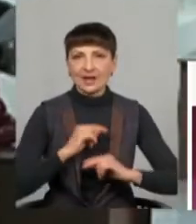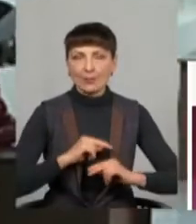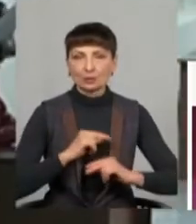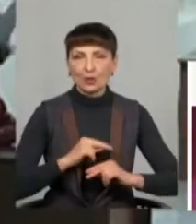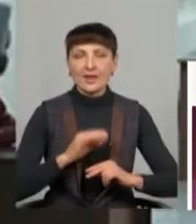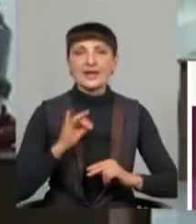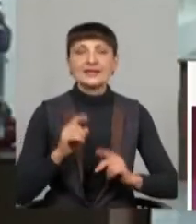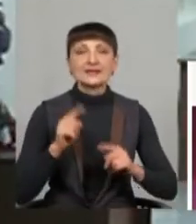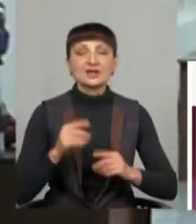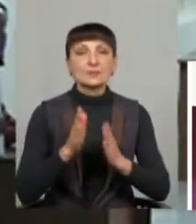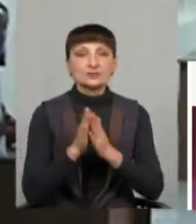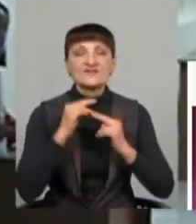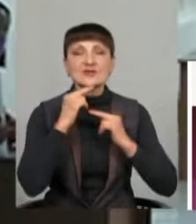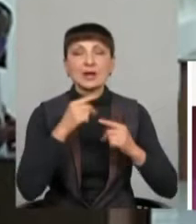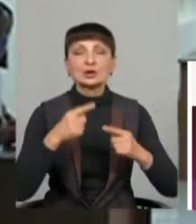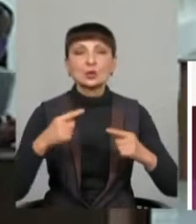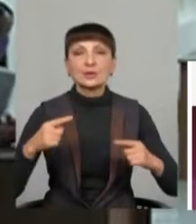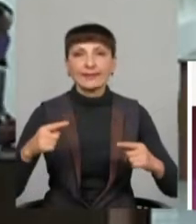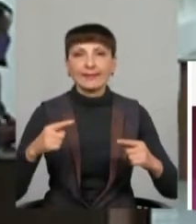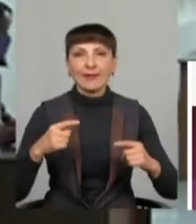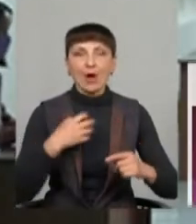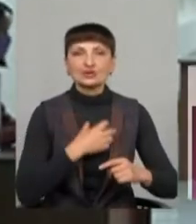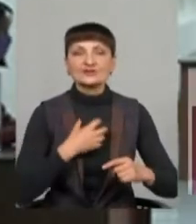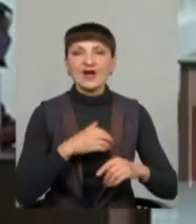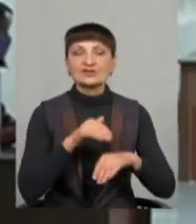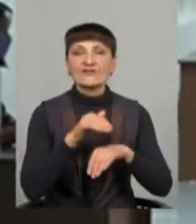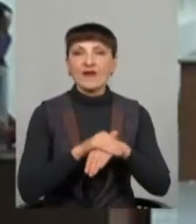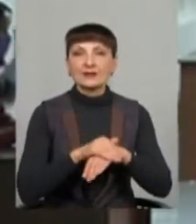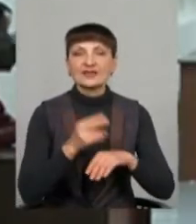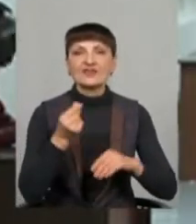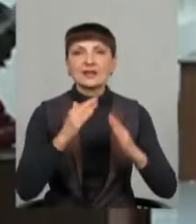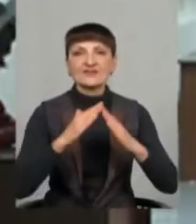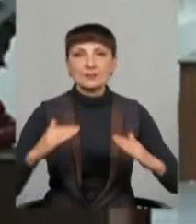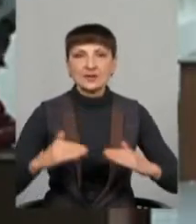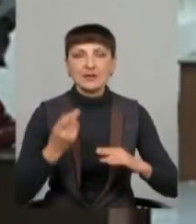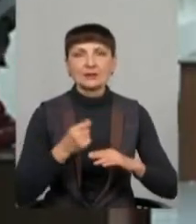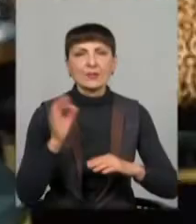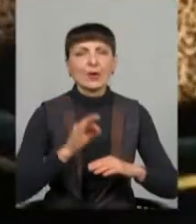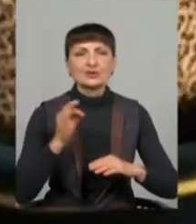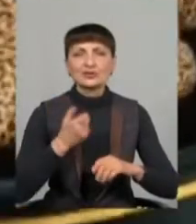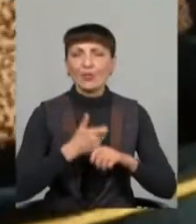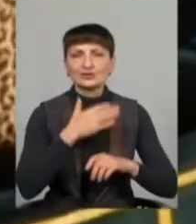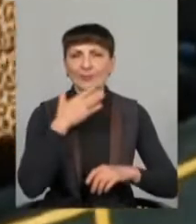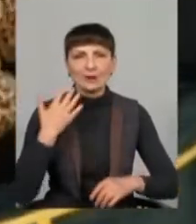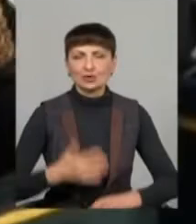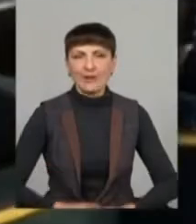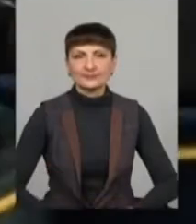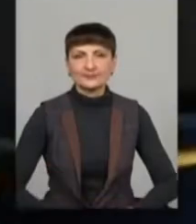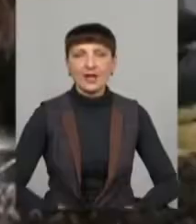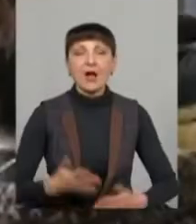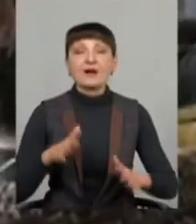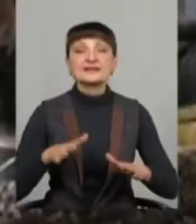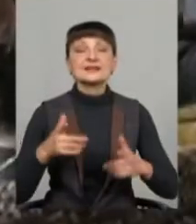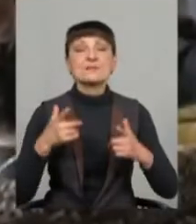и также обращать внимание на другие ключевые признаки финансовых пирамид. Это высокая доходность, нерыночно высокая. В какой точке мира